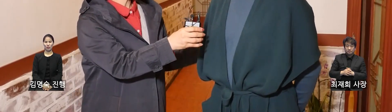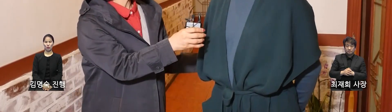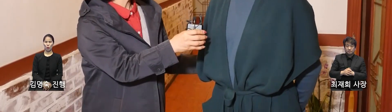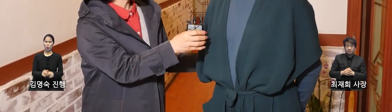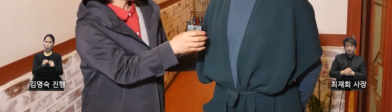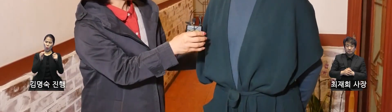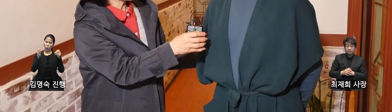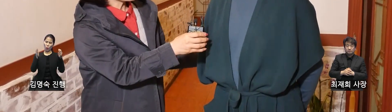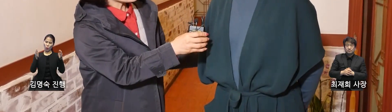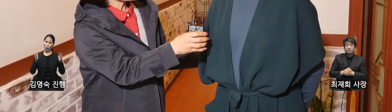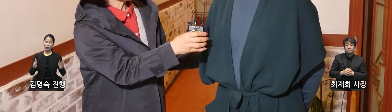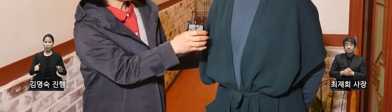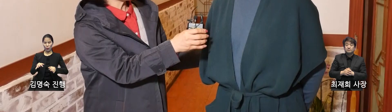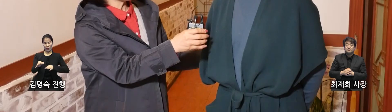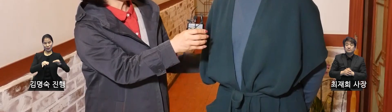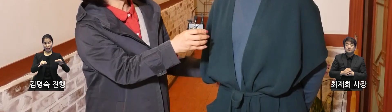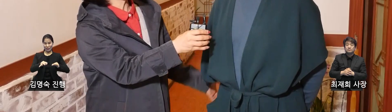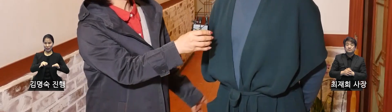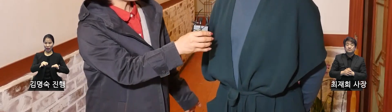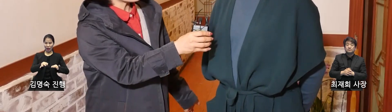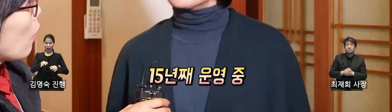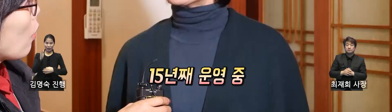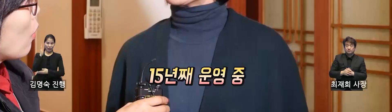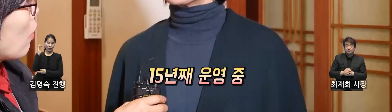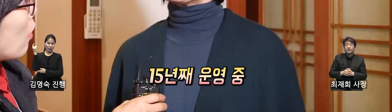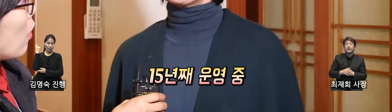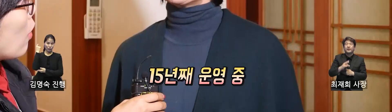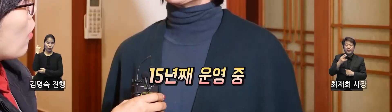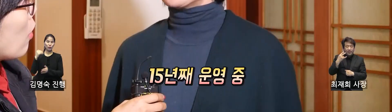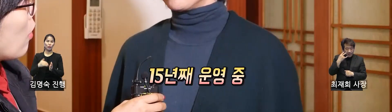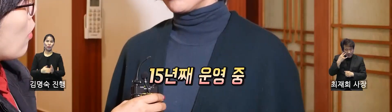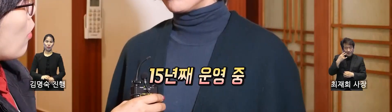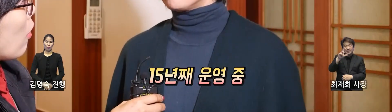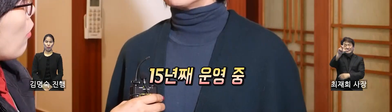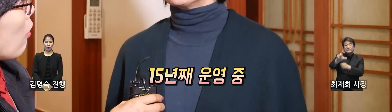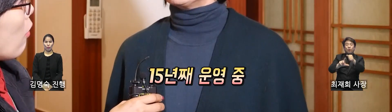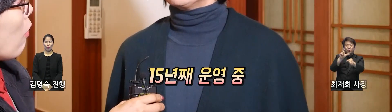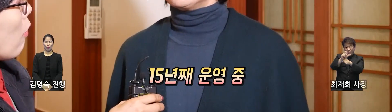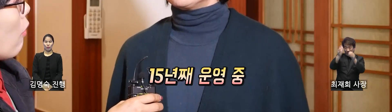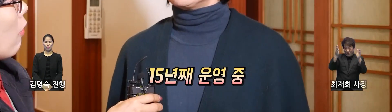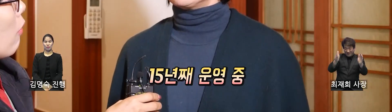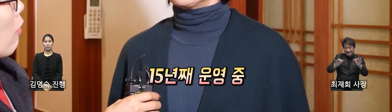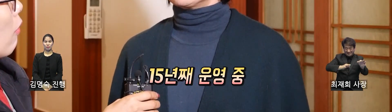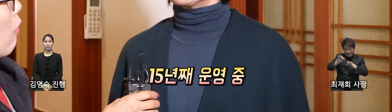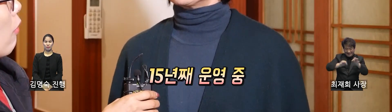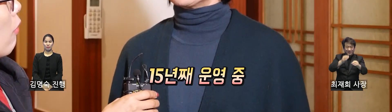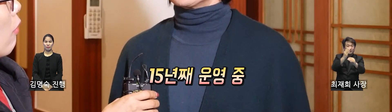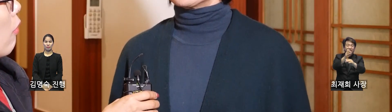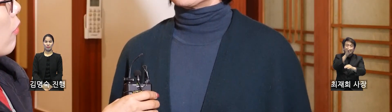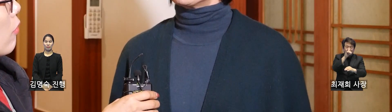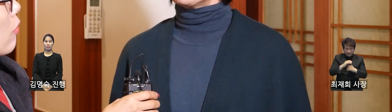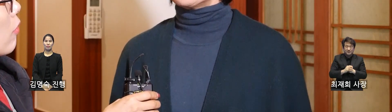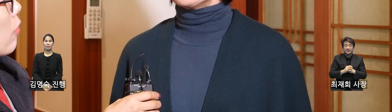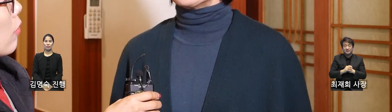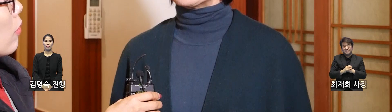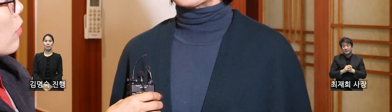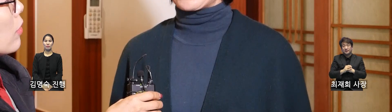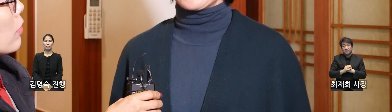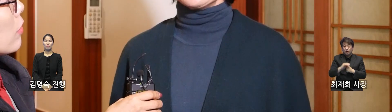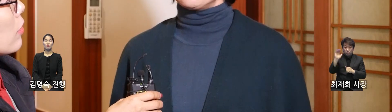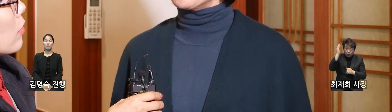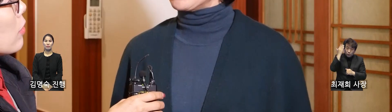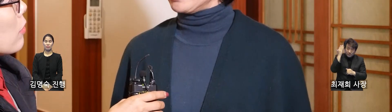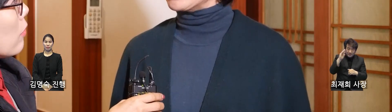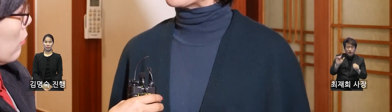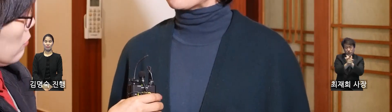우리 도록 하셔 타는게 약 12 로써의 10여 년째 구요 아 이제 요즘은 이렇게